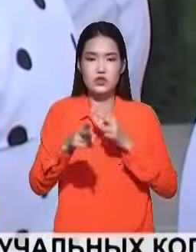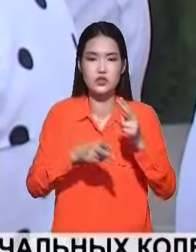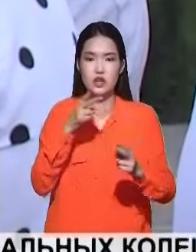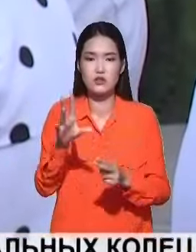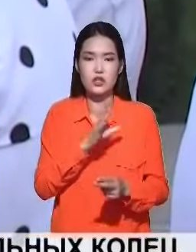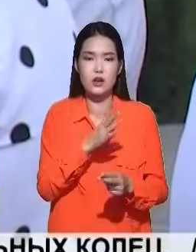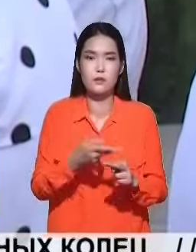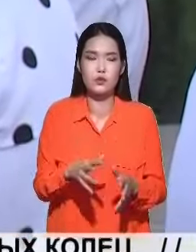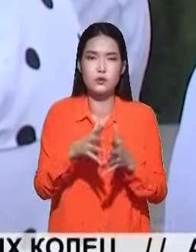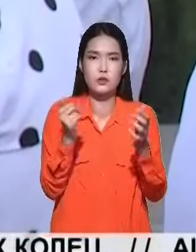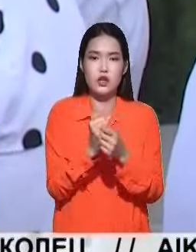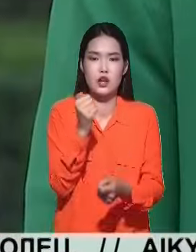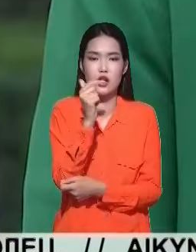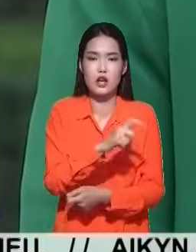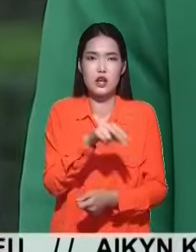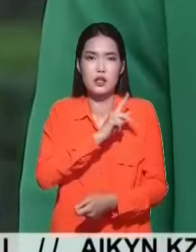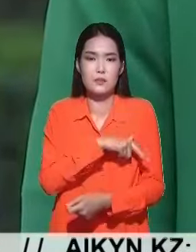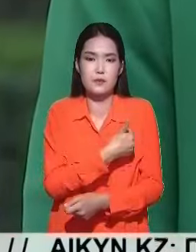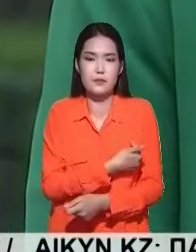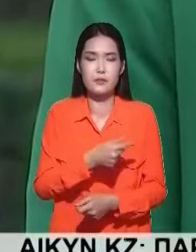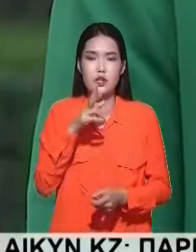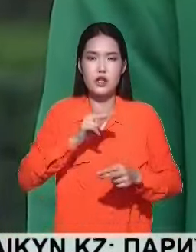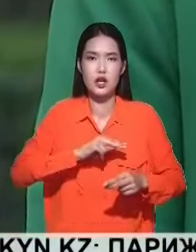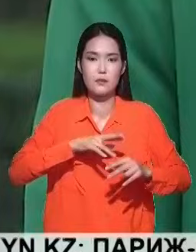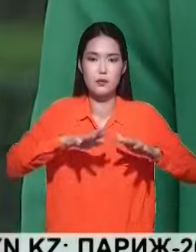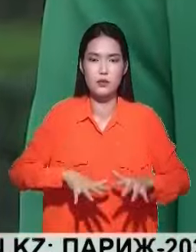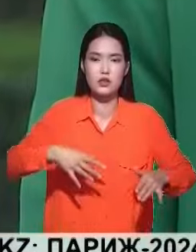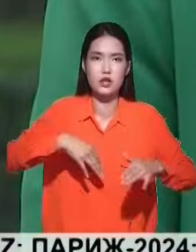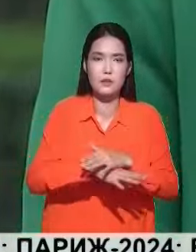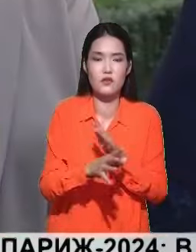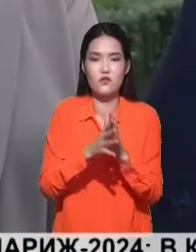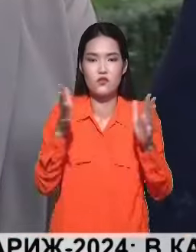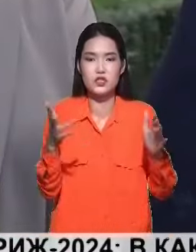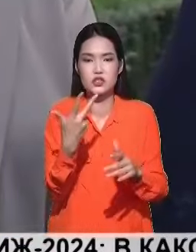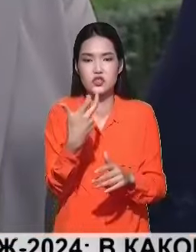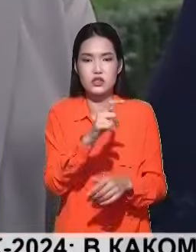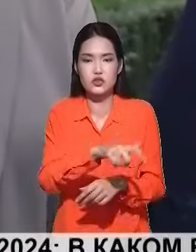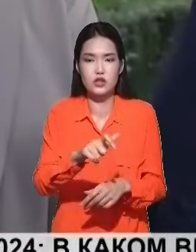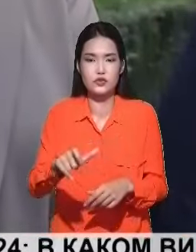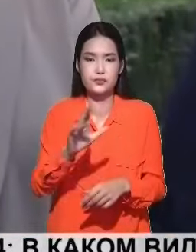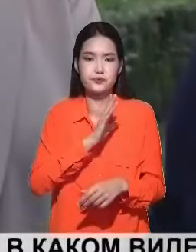уже экс-медработники. По их словам, свои рабочие места покинули свыше 300 человек.